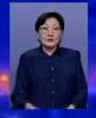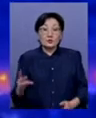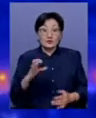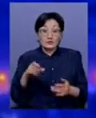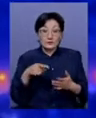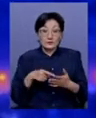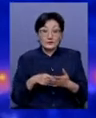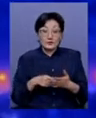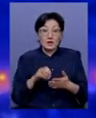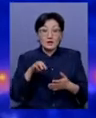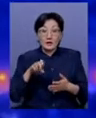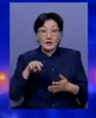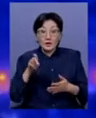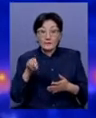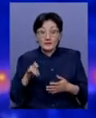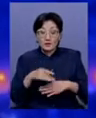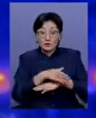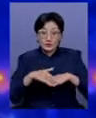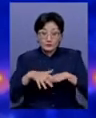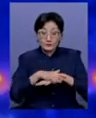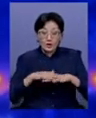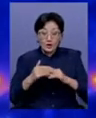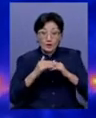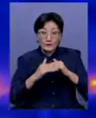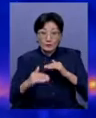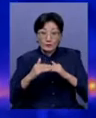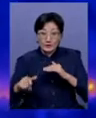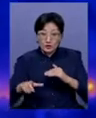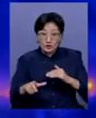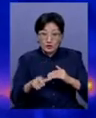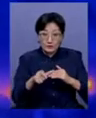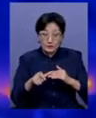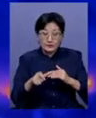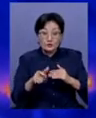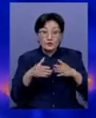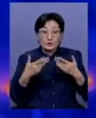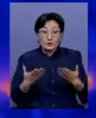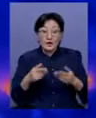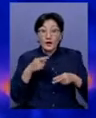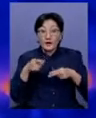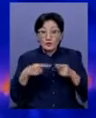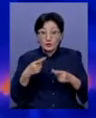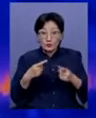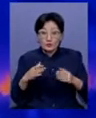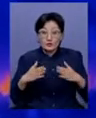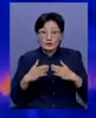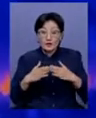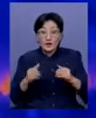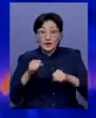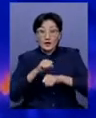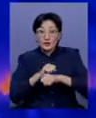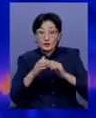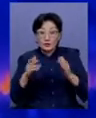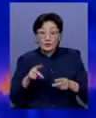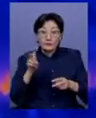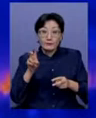Нұр-Султан қаласындағы Талапкер көшесінің тұрғындары түзу асфальт төселген жолға жарымай отыр. Айтуларынша, үйден аялдамаға